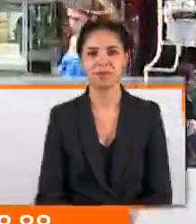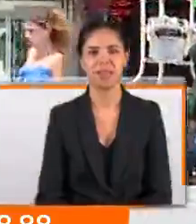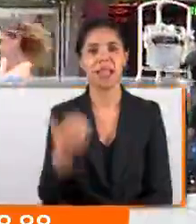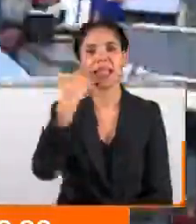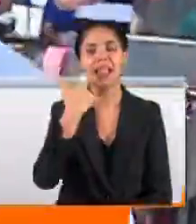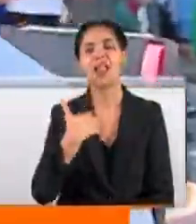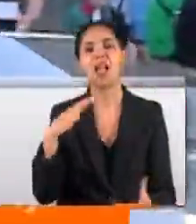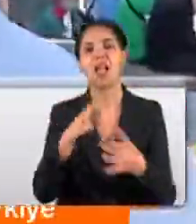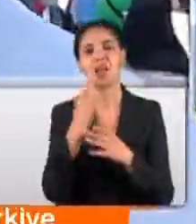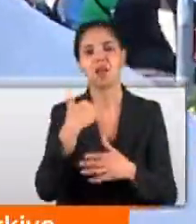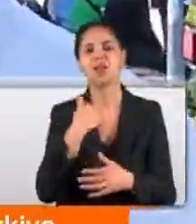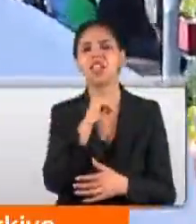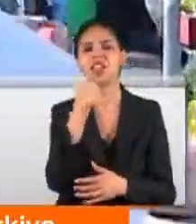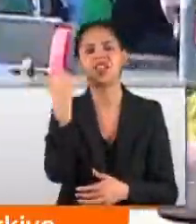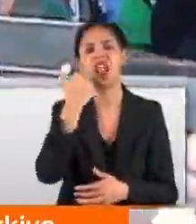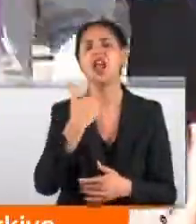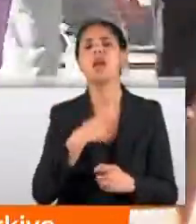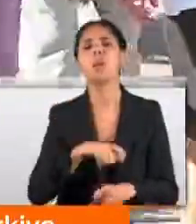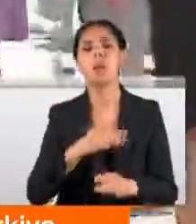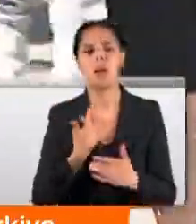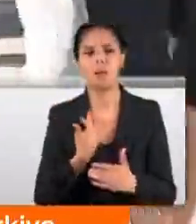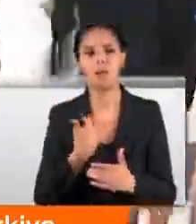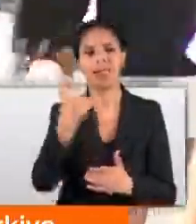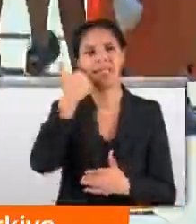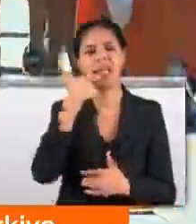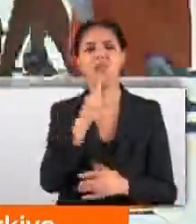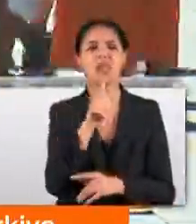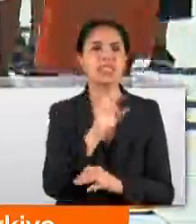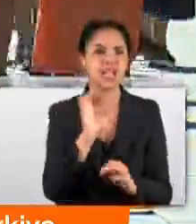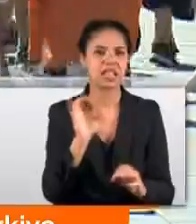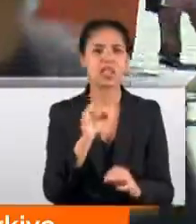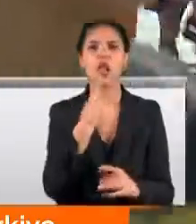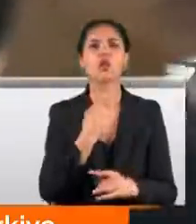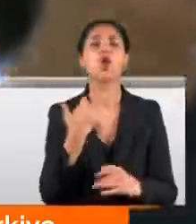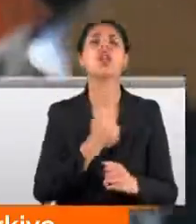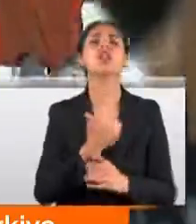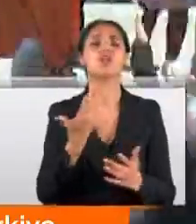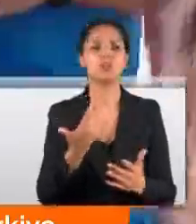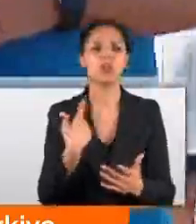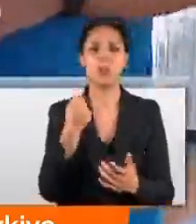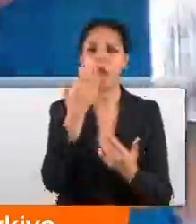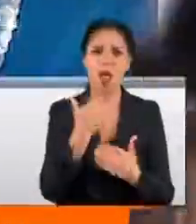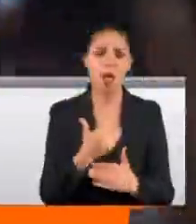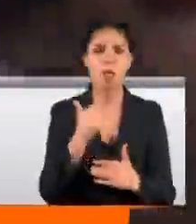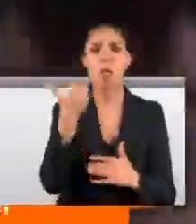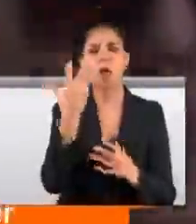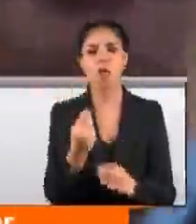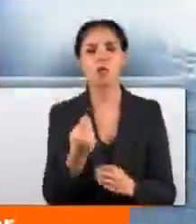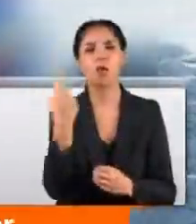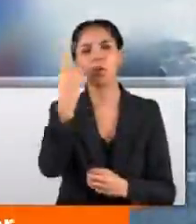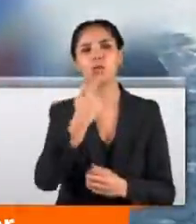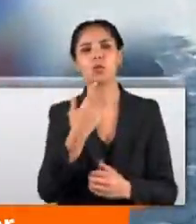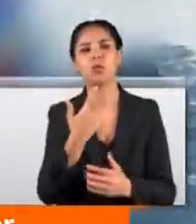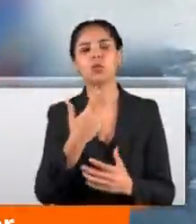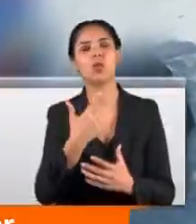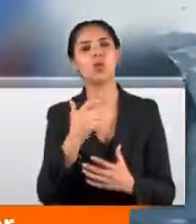Yalanla işim olmaz. Hiç yalan söylemem. Asla. Telefonum sessizdeydi. Söyle kızmayacağım. Üzerinde nakit yok. Önemli olan ruh güzelliği. En